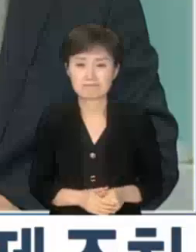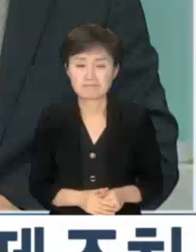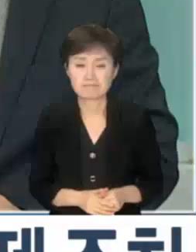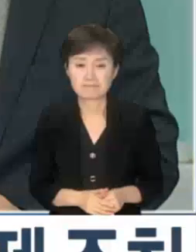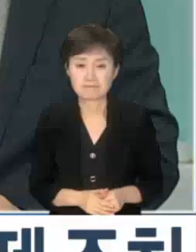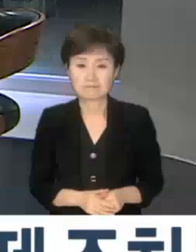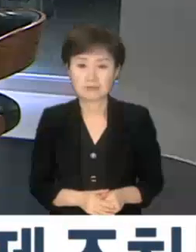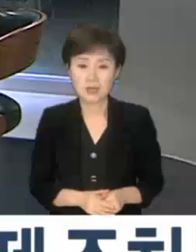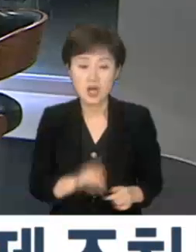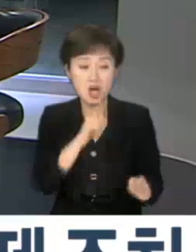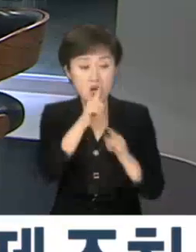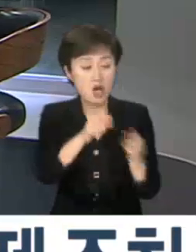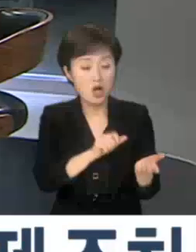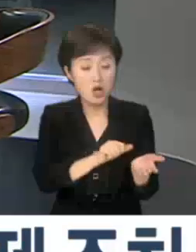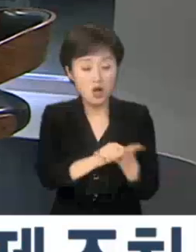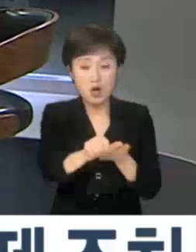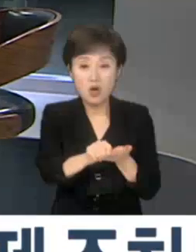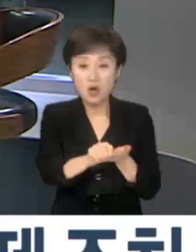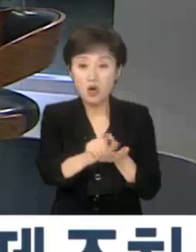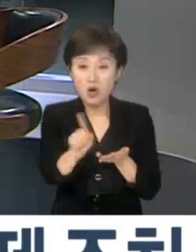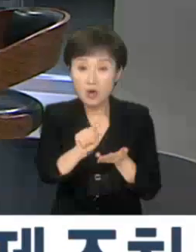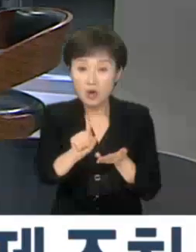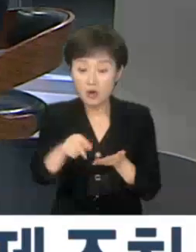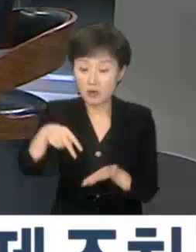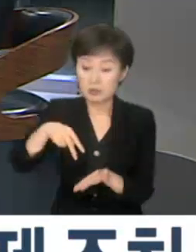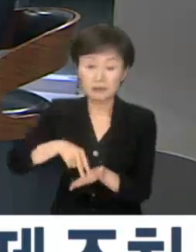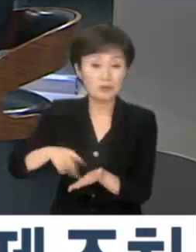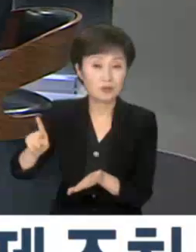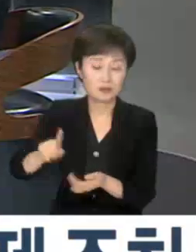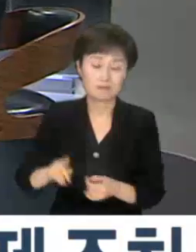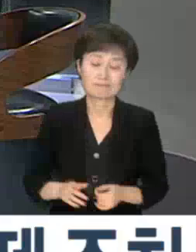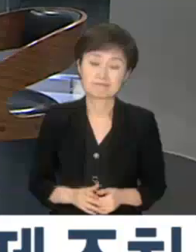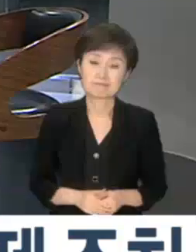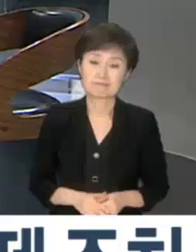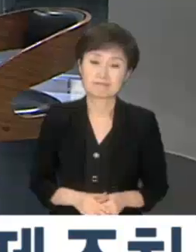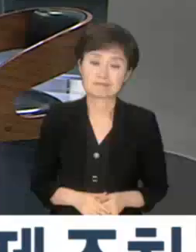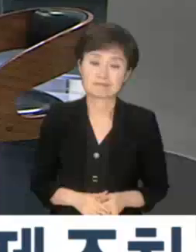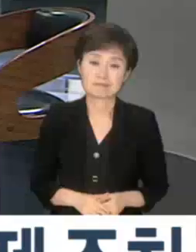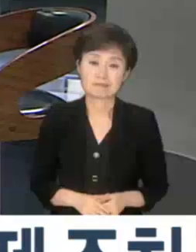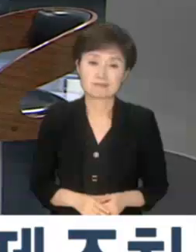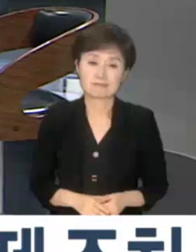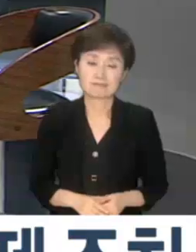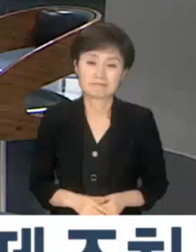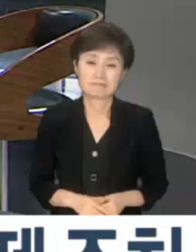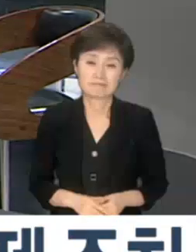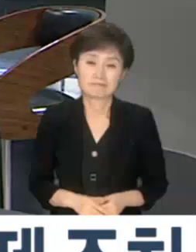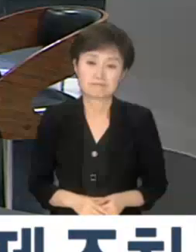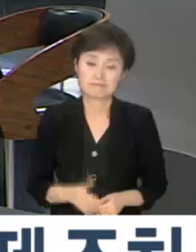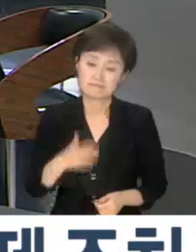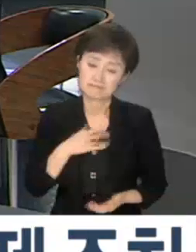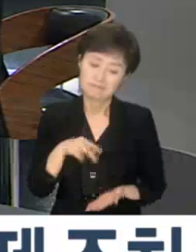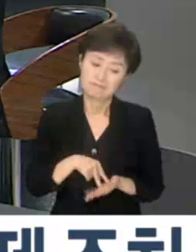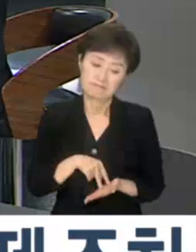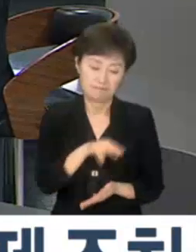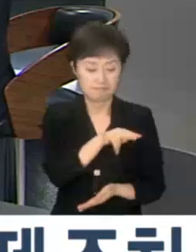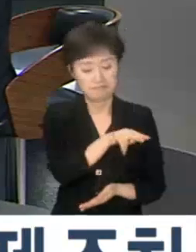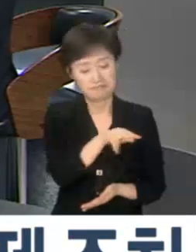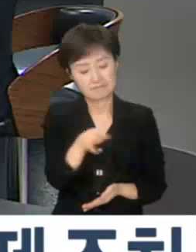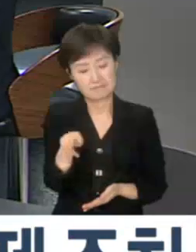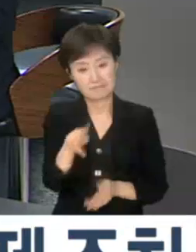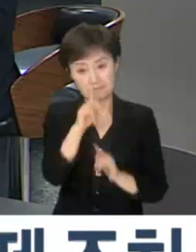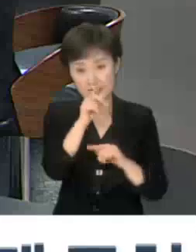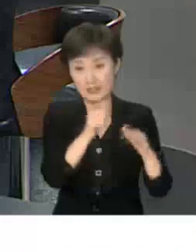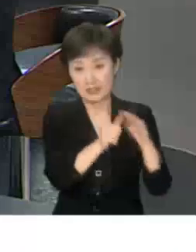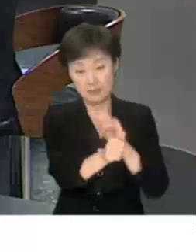삭제 조치 일각에서 나오는 통합 움직임 시사일지 아니면 어떤 부분일지. 어떻게 해석하시는지 마찬가지로 저는 적어볼게요. 그 이재명 대표의